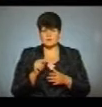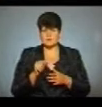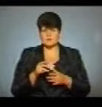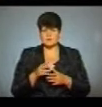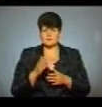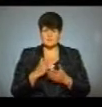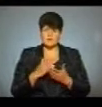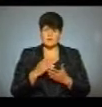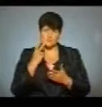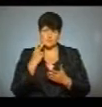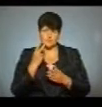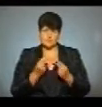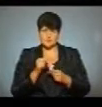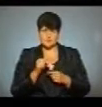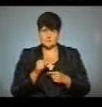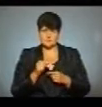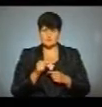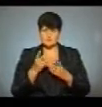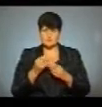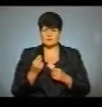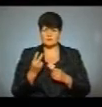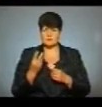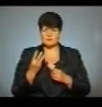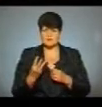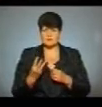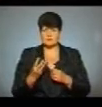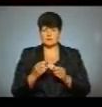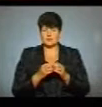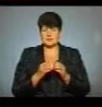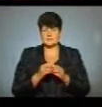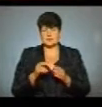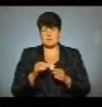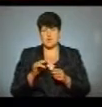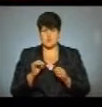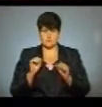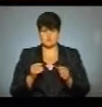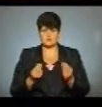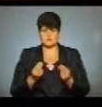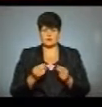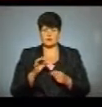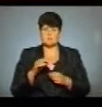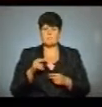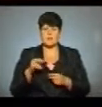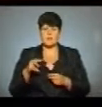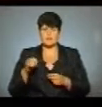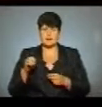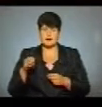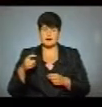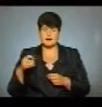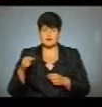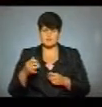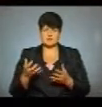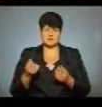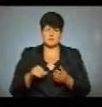сайті постійно граю. На день можу по 2, по 3 партії, по 10 день можу зіграти. Як іде? Орест Пелихата брав участь у більшості змагань пам'яті